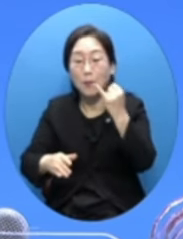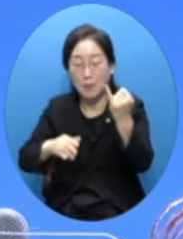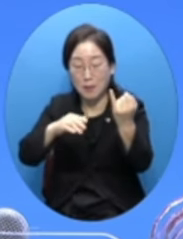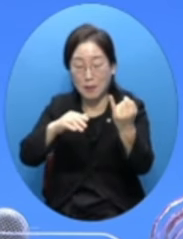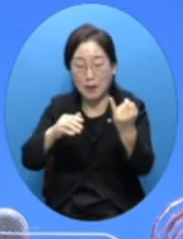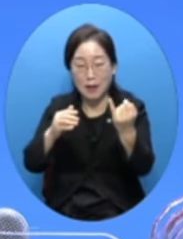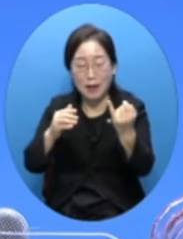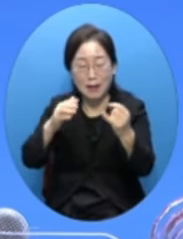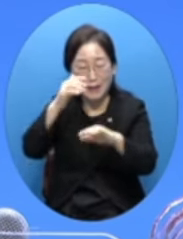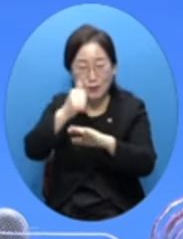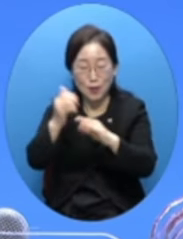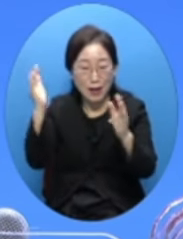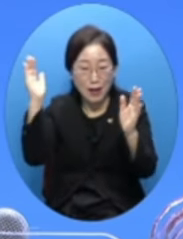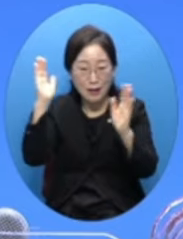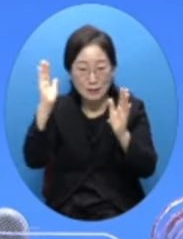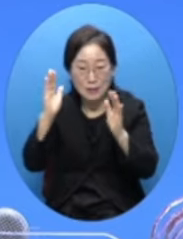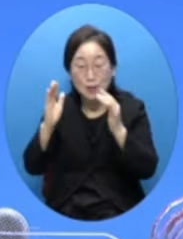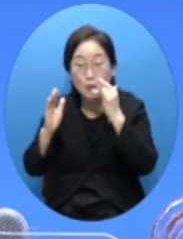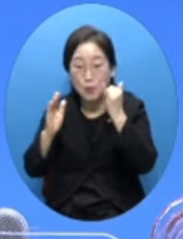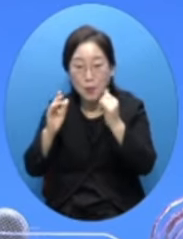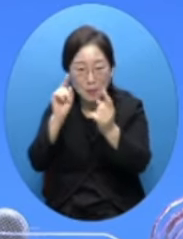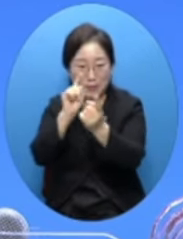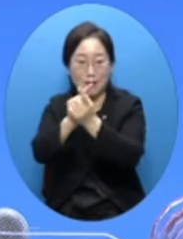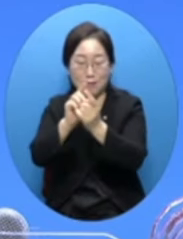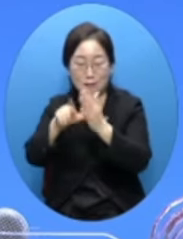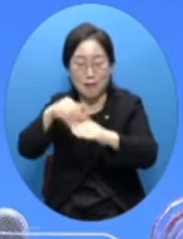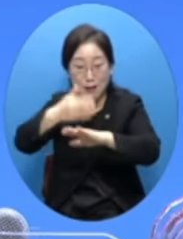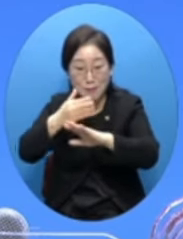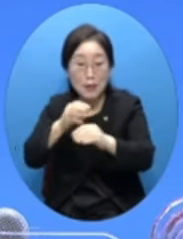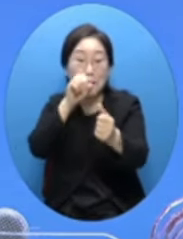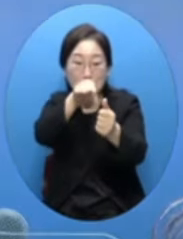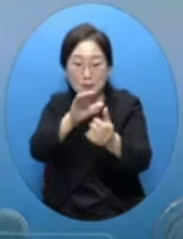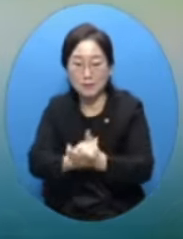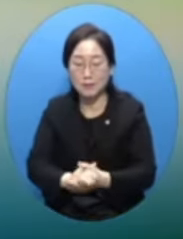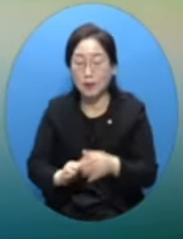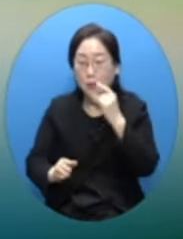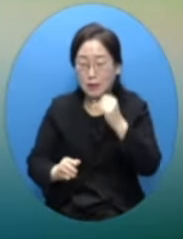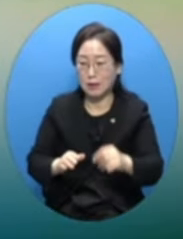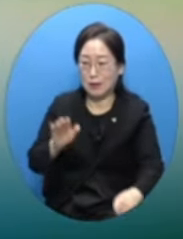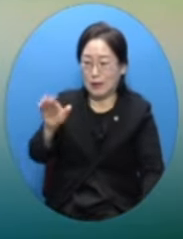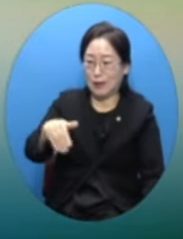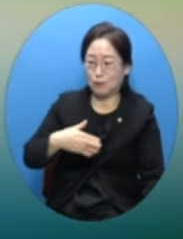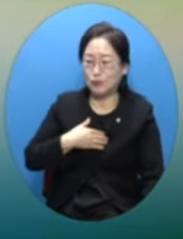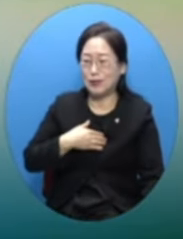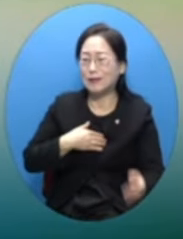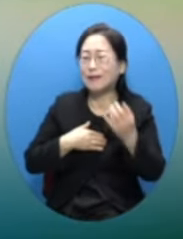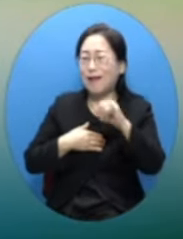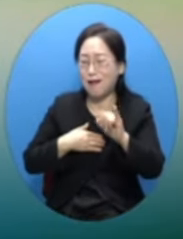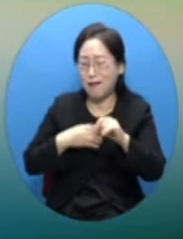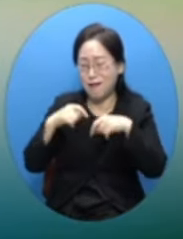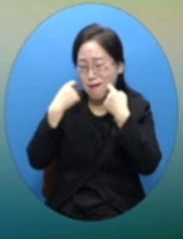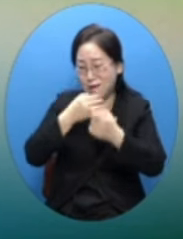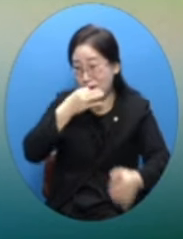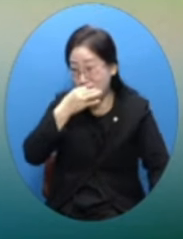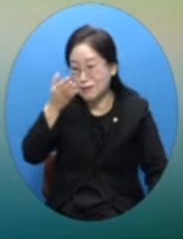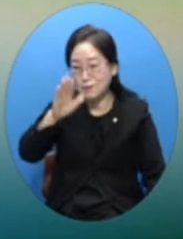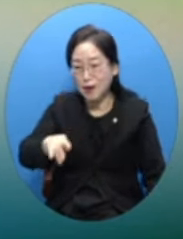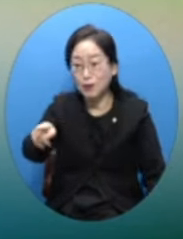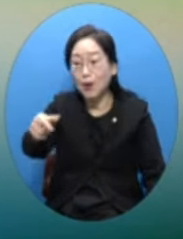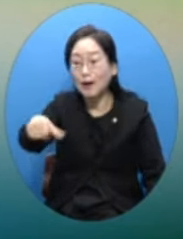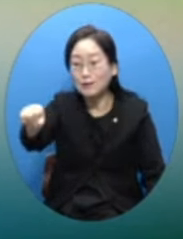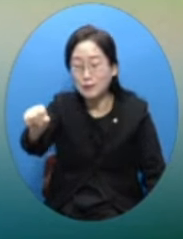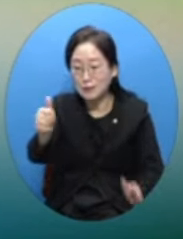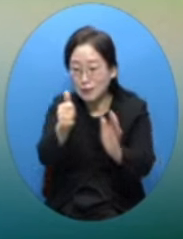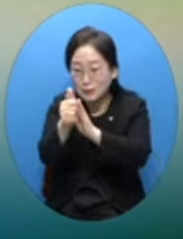그 오실 때 만나서 감사 인사를 전했더니 그 어머니가 말합니다. 우리 아이가 좀 이기적이었는데 준영이를 돌보면서 다른